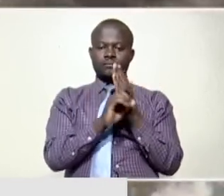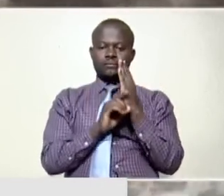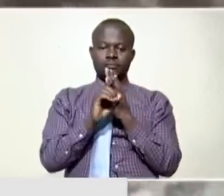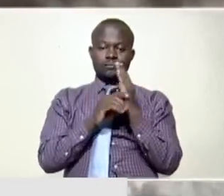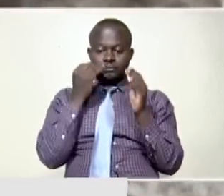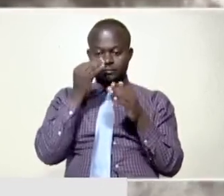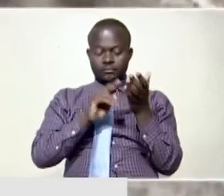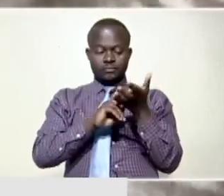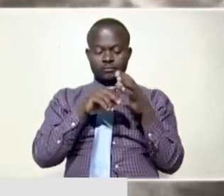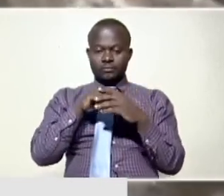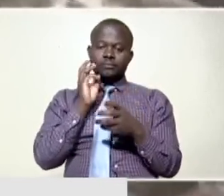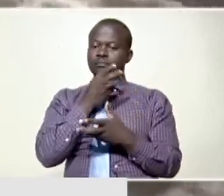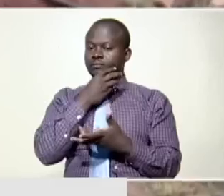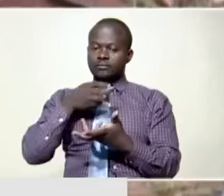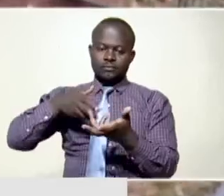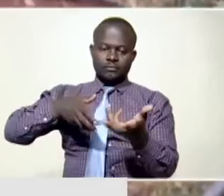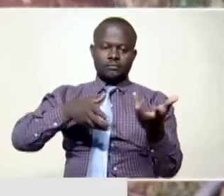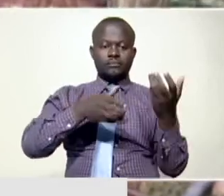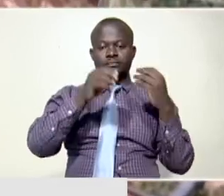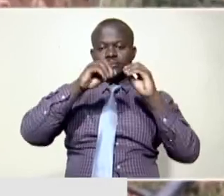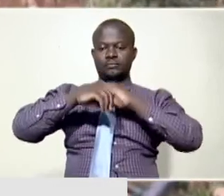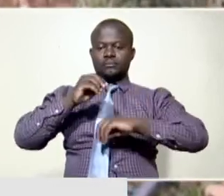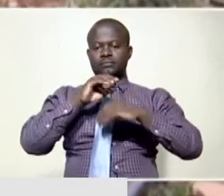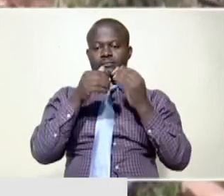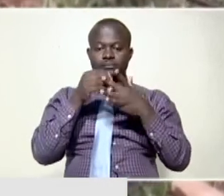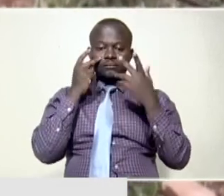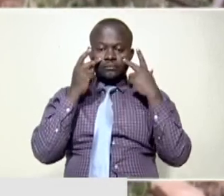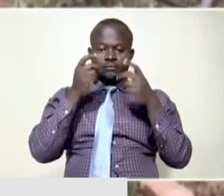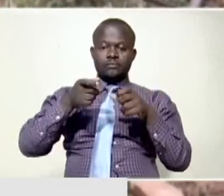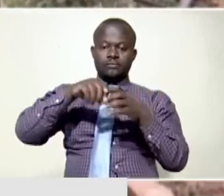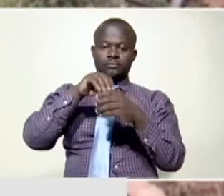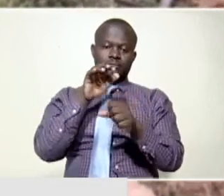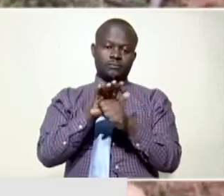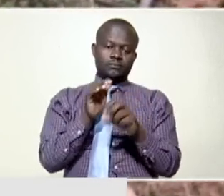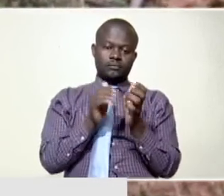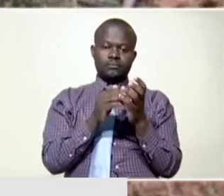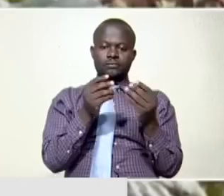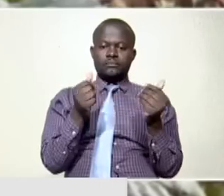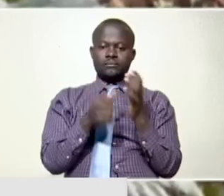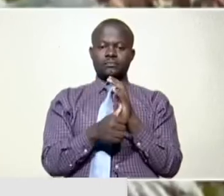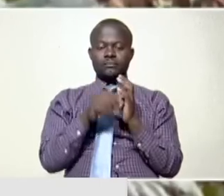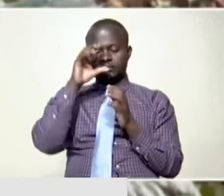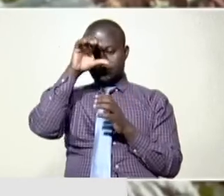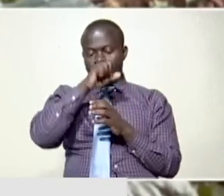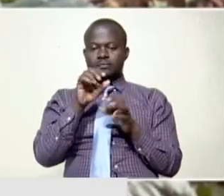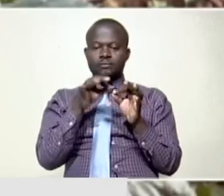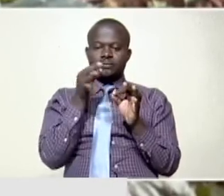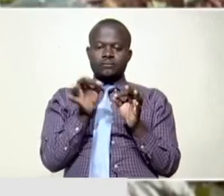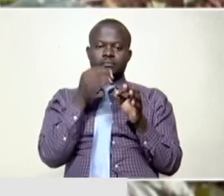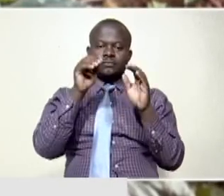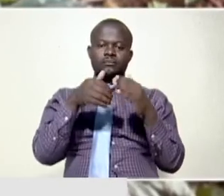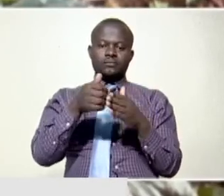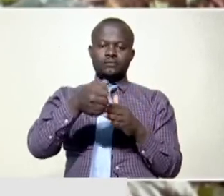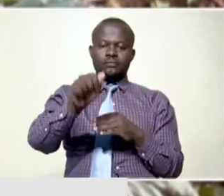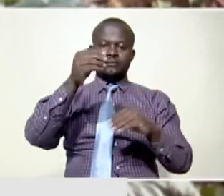haramutse akoreshejwe mu kuhira imyaka umusaruro abahinzi babona wakwiyongera cyane, hagakemuka n'ikibazo cy'ibura ry'imboga n'ihenda ryazo